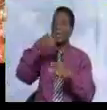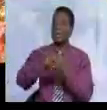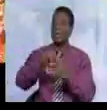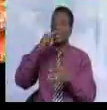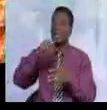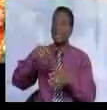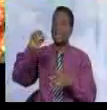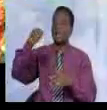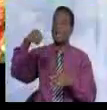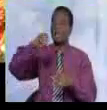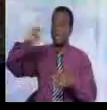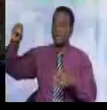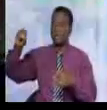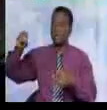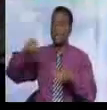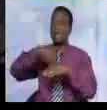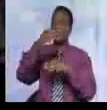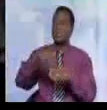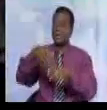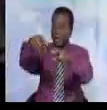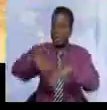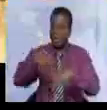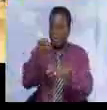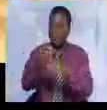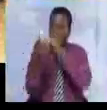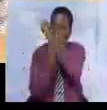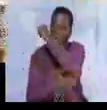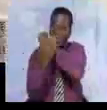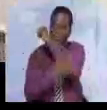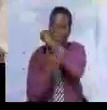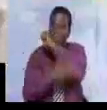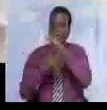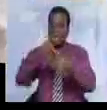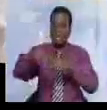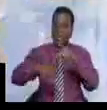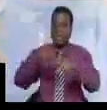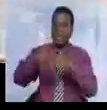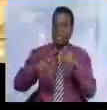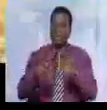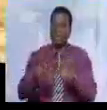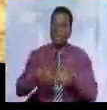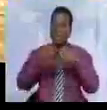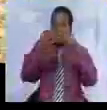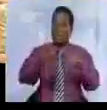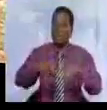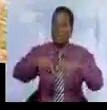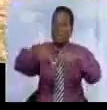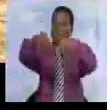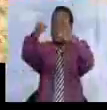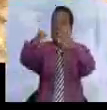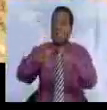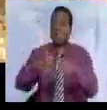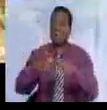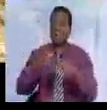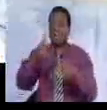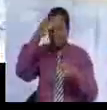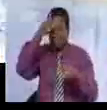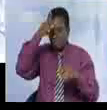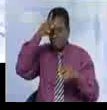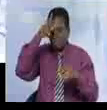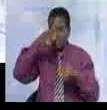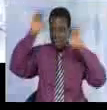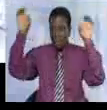d'Agnimbi-le-Kon. Après les récoltes, les populations expriment leur gratitude aux manes qui leur ont permis cette abondance. La célébration